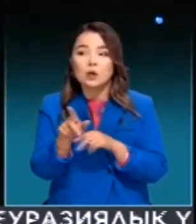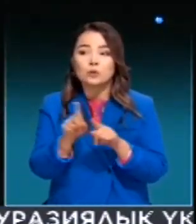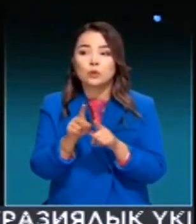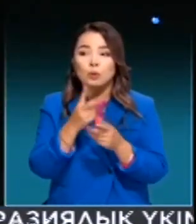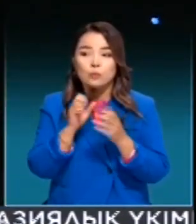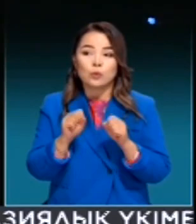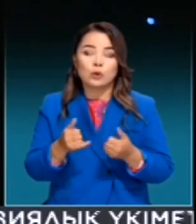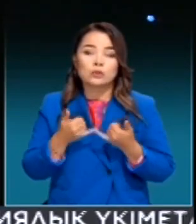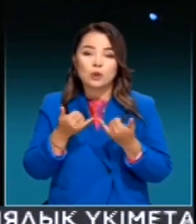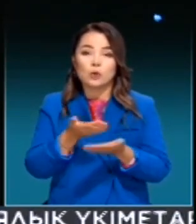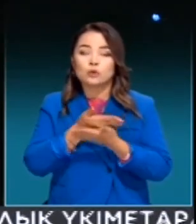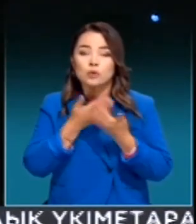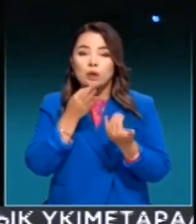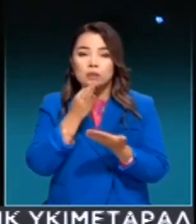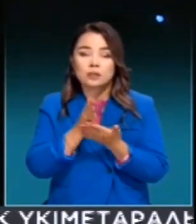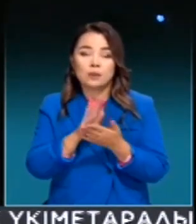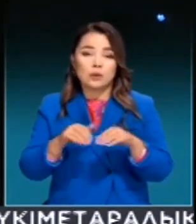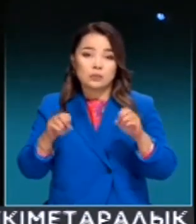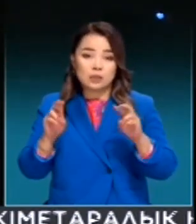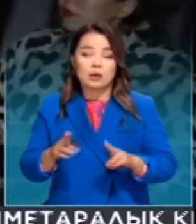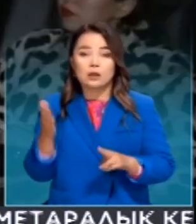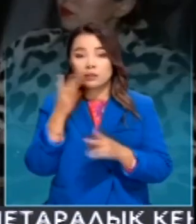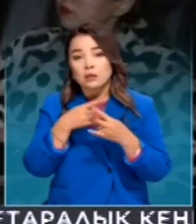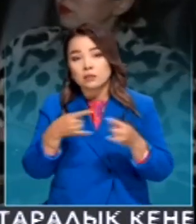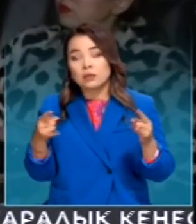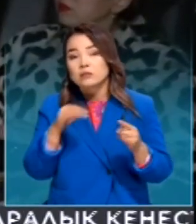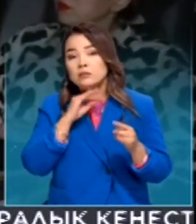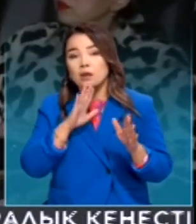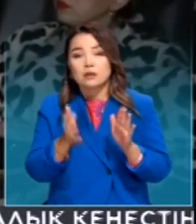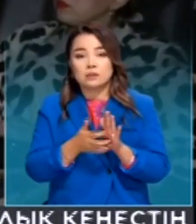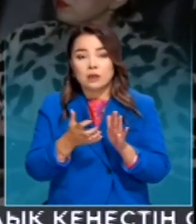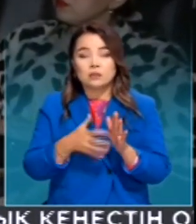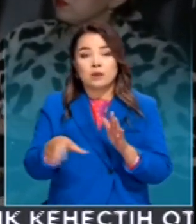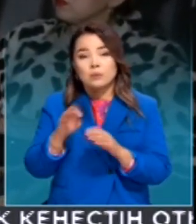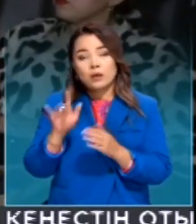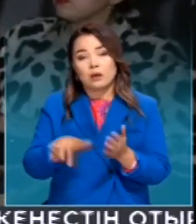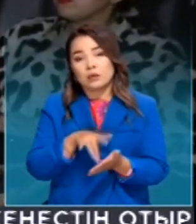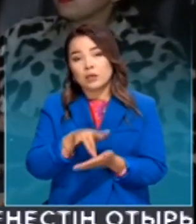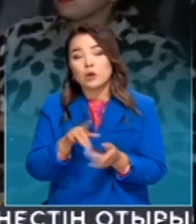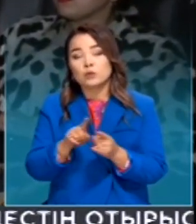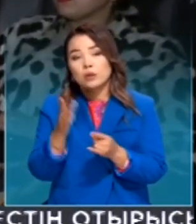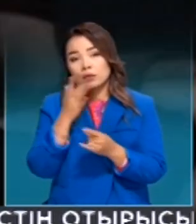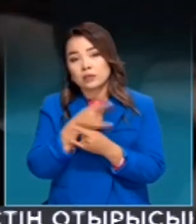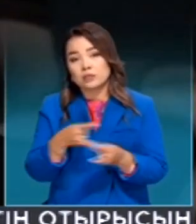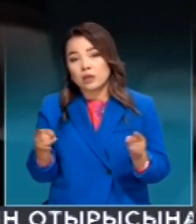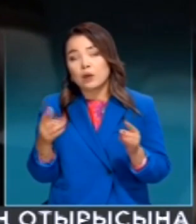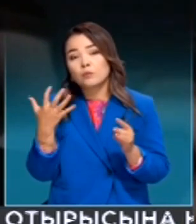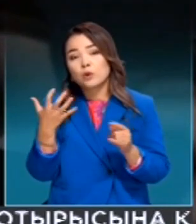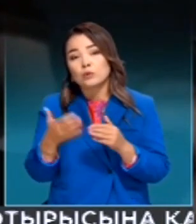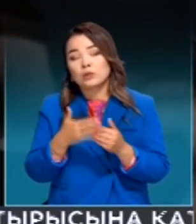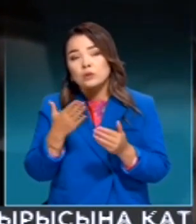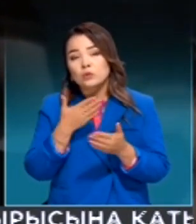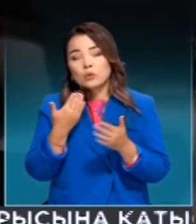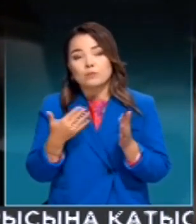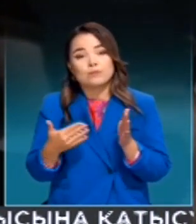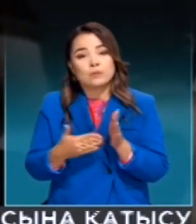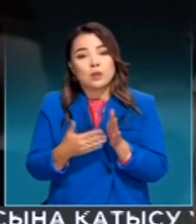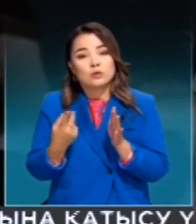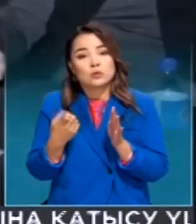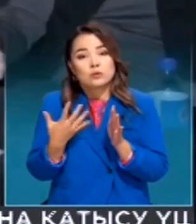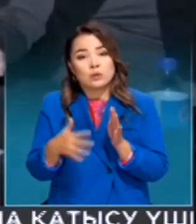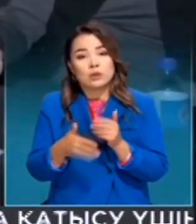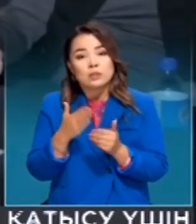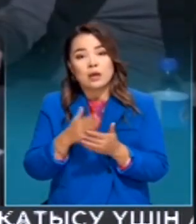көрсетуге мүмкіндік жоқ дейді мамандар. Өйткені елде кинотеатрлар жетіспейді. Барлық қалалардағы кинотеатрларды санасақ 500-ге жетпейді екен, оның 150